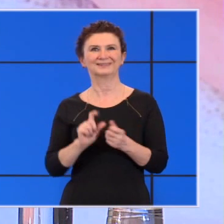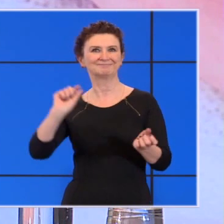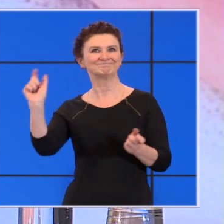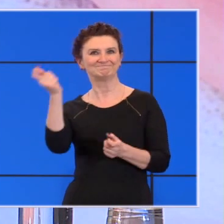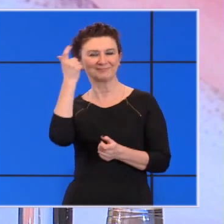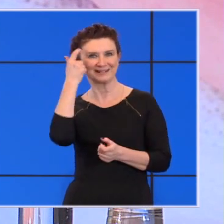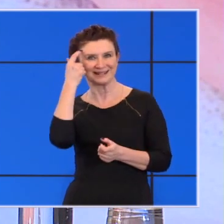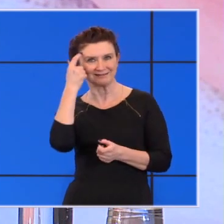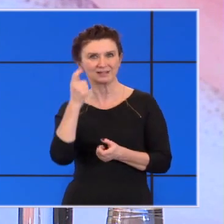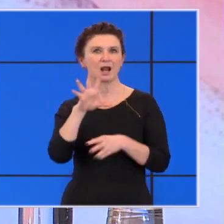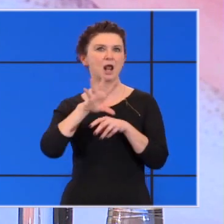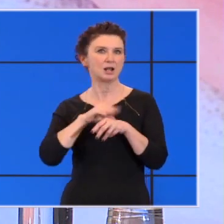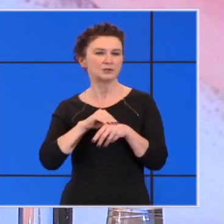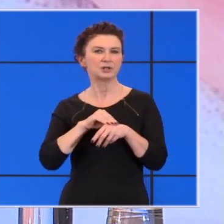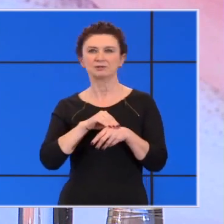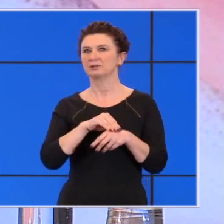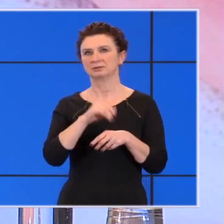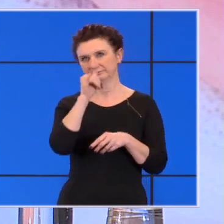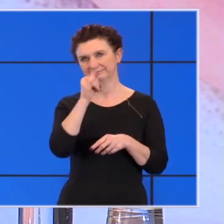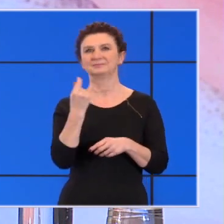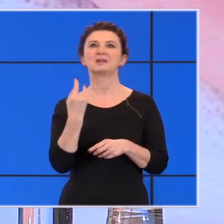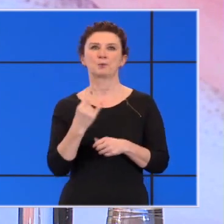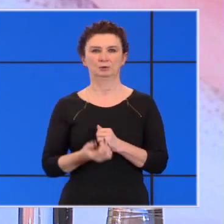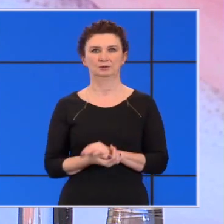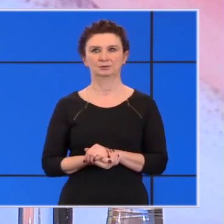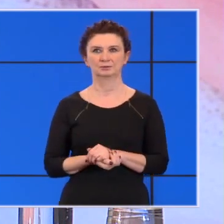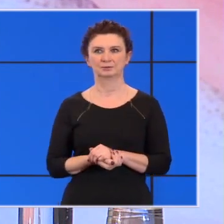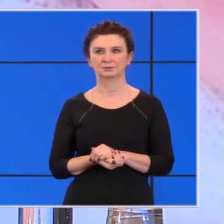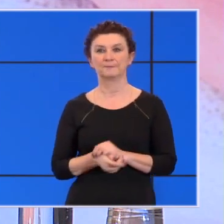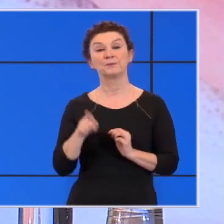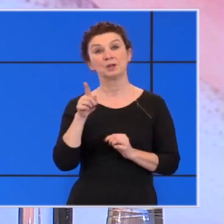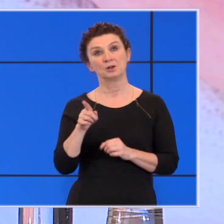musiały spełnić kilka warunków. One będą certyfikowane przez ministra zdrowia.